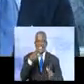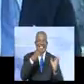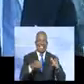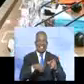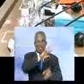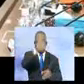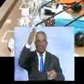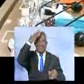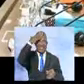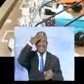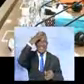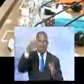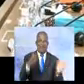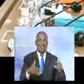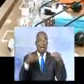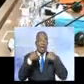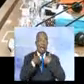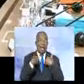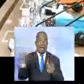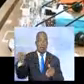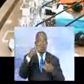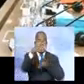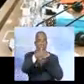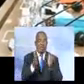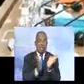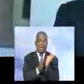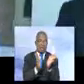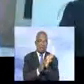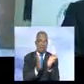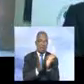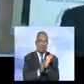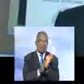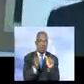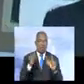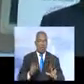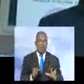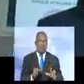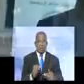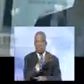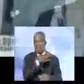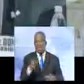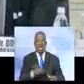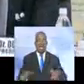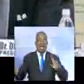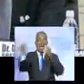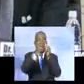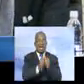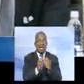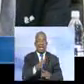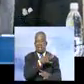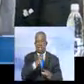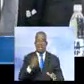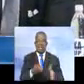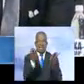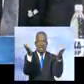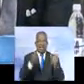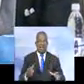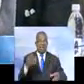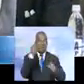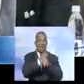de la Fondation Didier Drogba, conduite par le footballeur, a été reçue par le président de la BAD. Je suis très